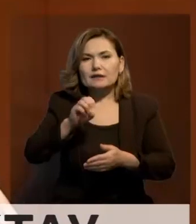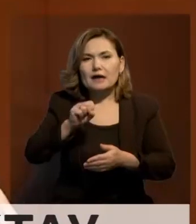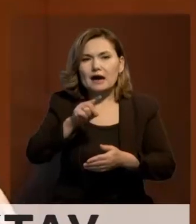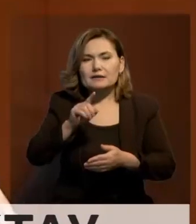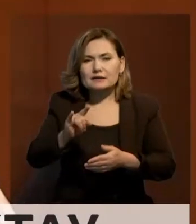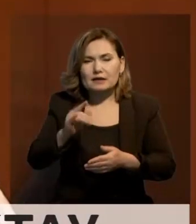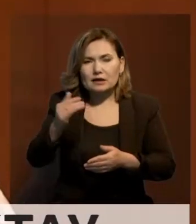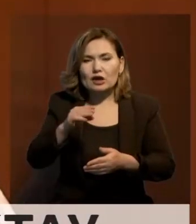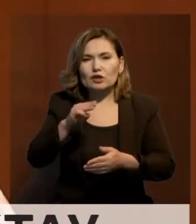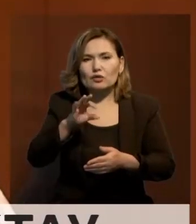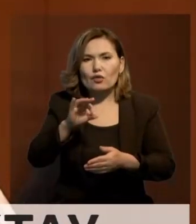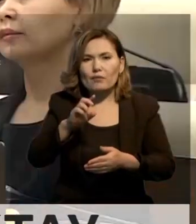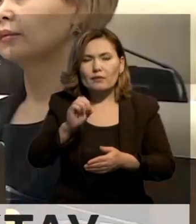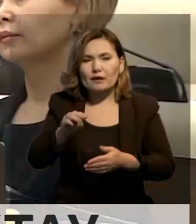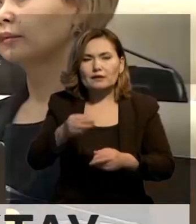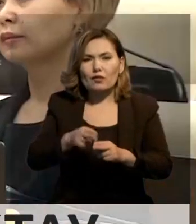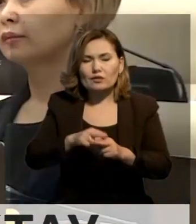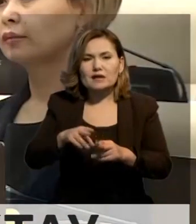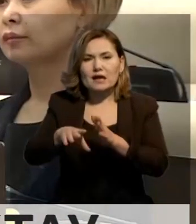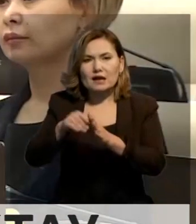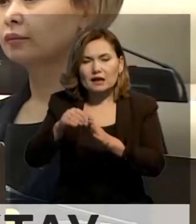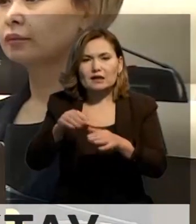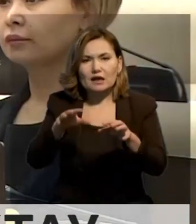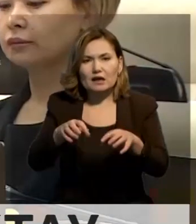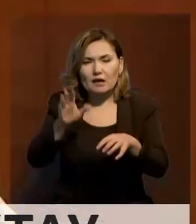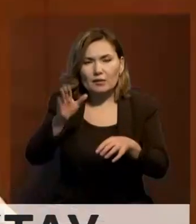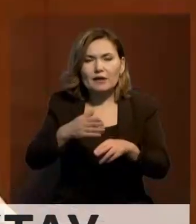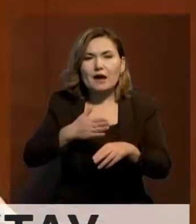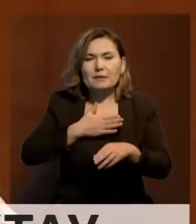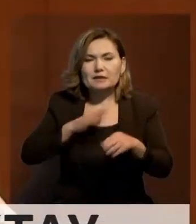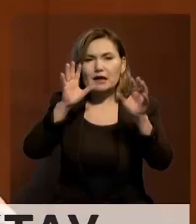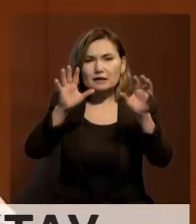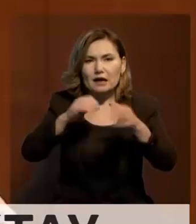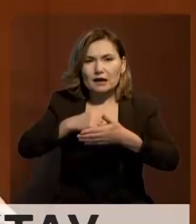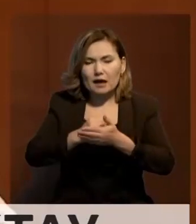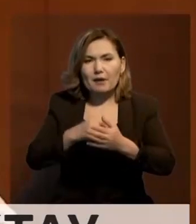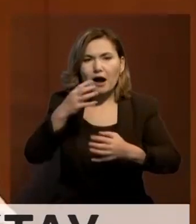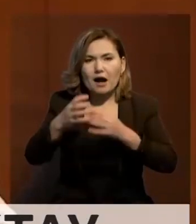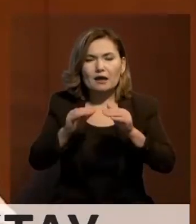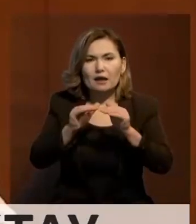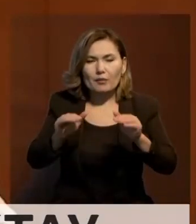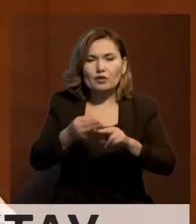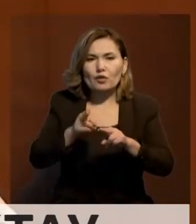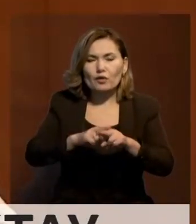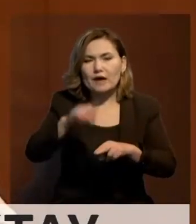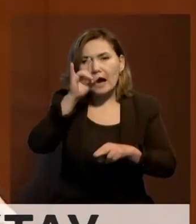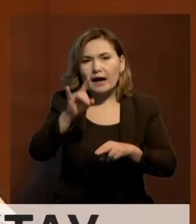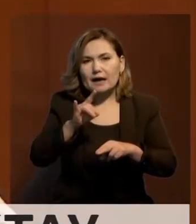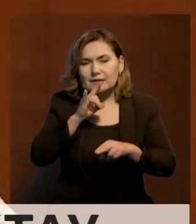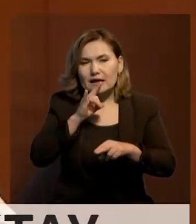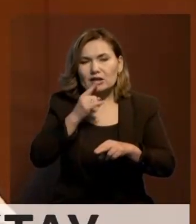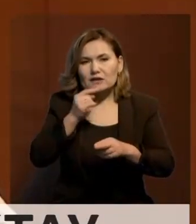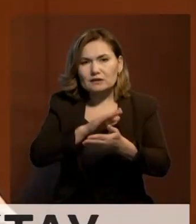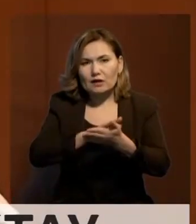қазақи тазы және төбеттер осылай іріктелетін болады. Біздің заңды түрде халықаралық деңгейде осы қазақи тазы мен